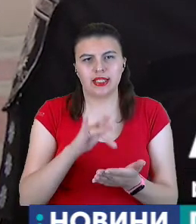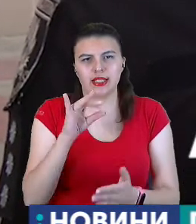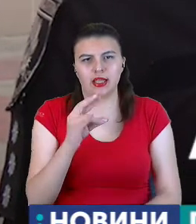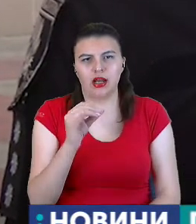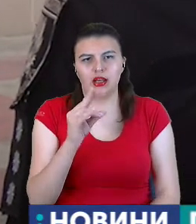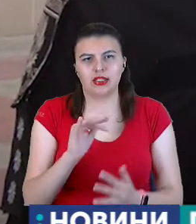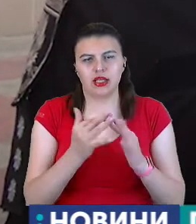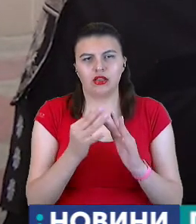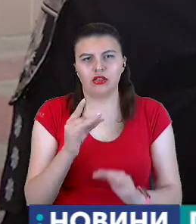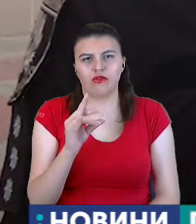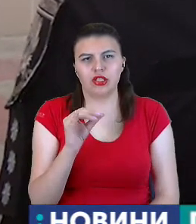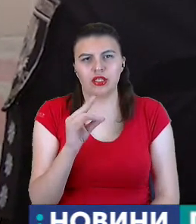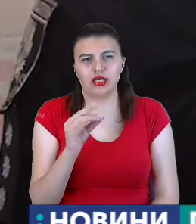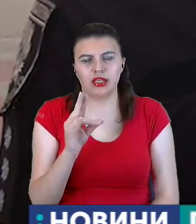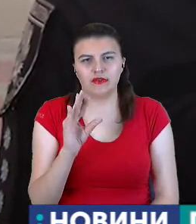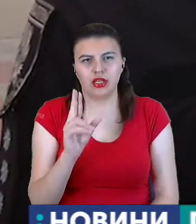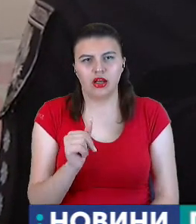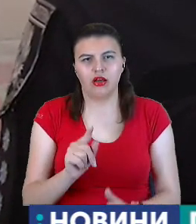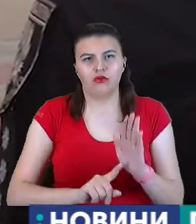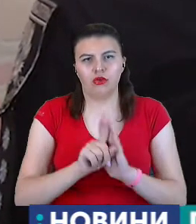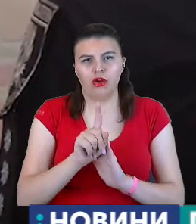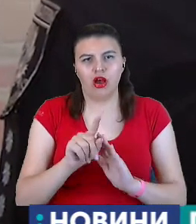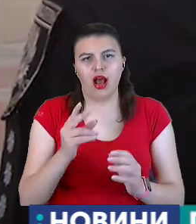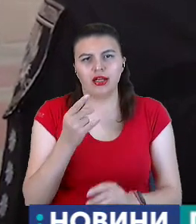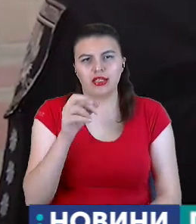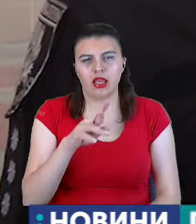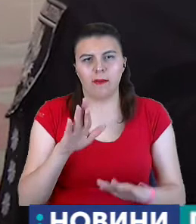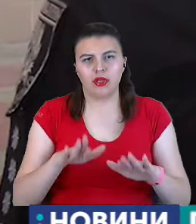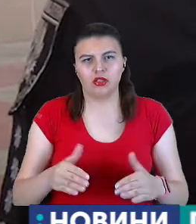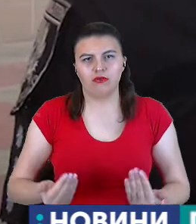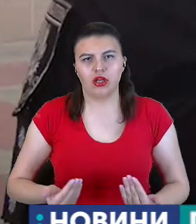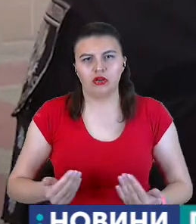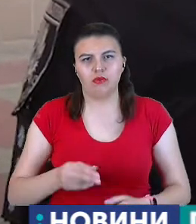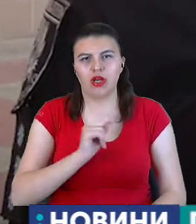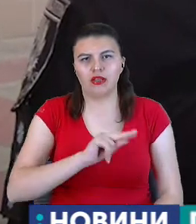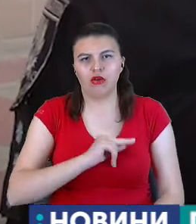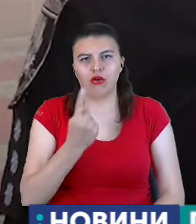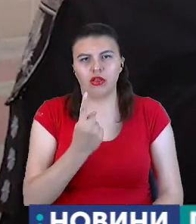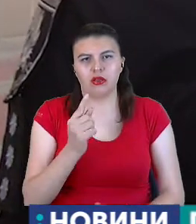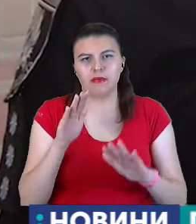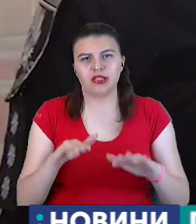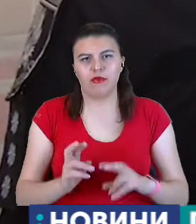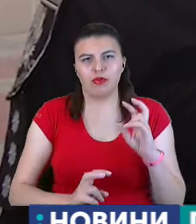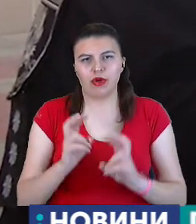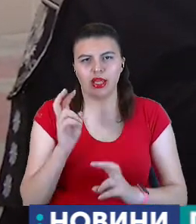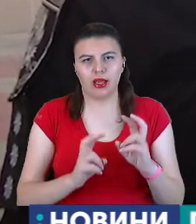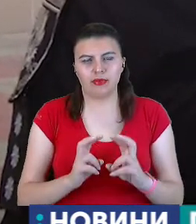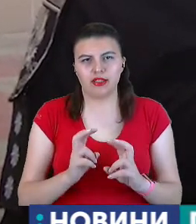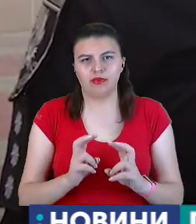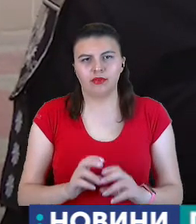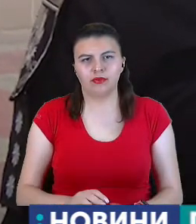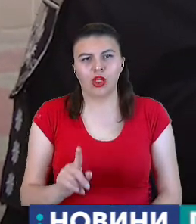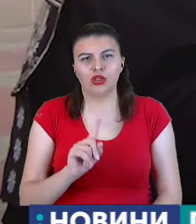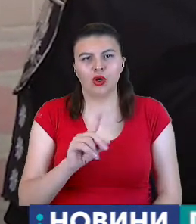Новострільцівка Міловського району розпочалась акція місцевих мешканців, працівників одного з місцевих підприємств